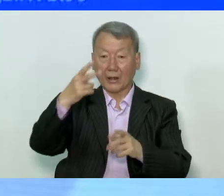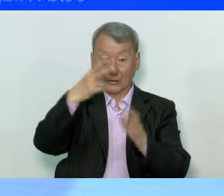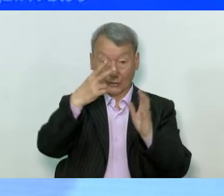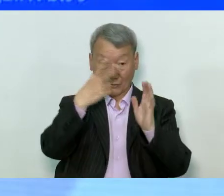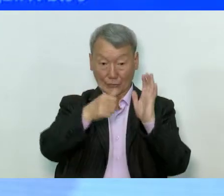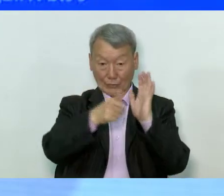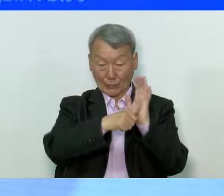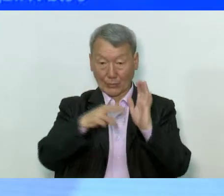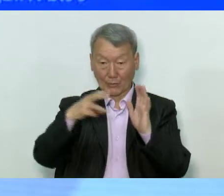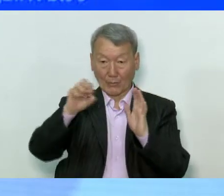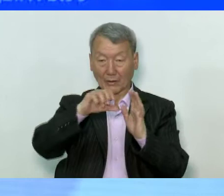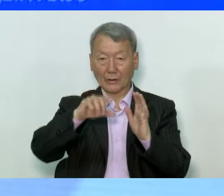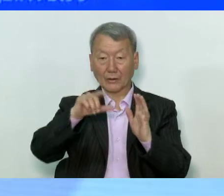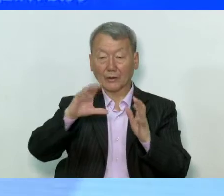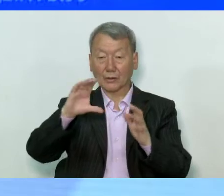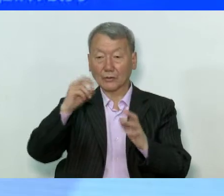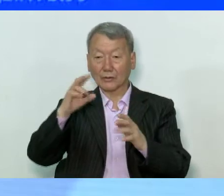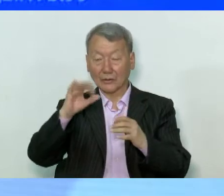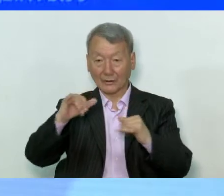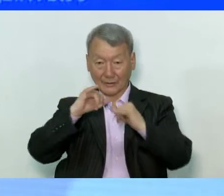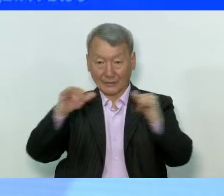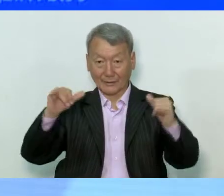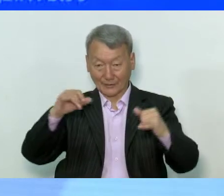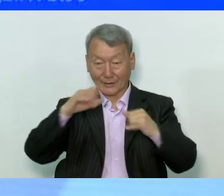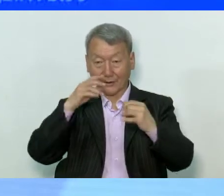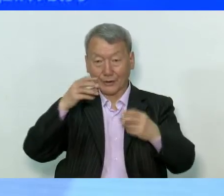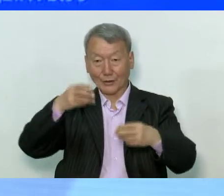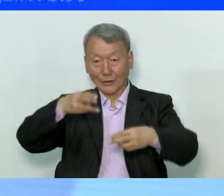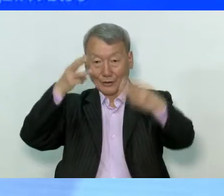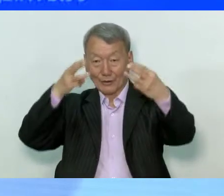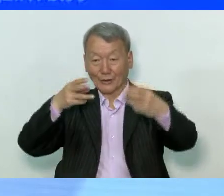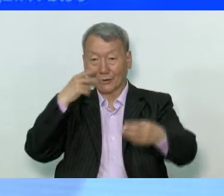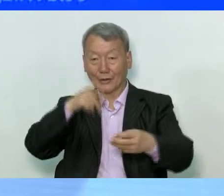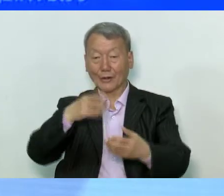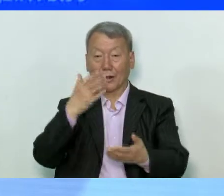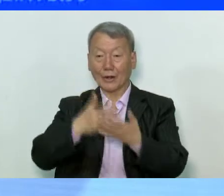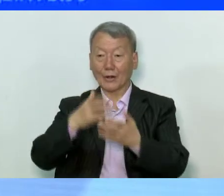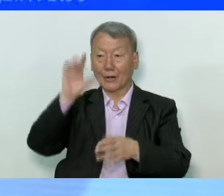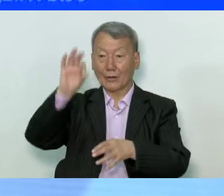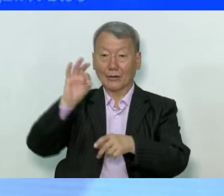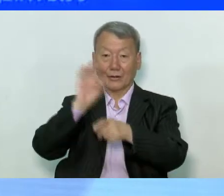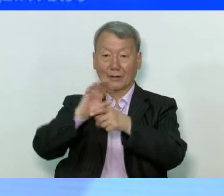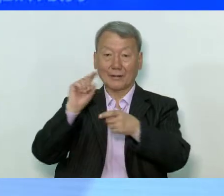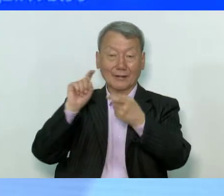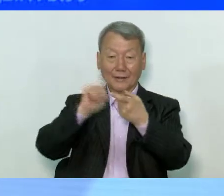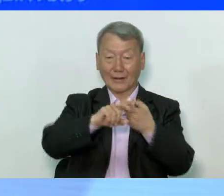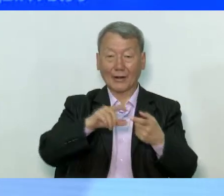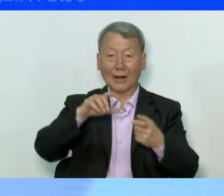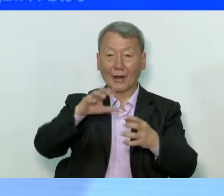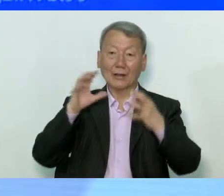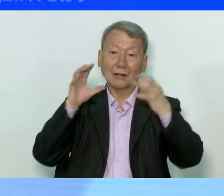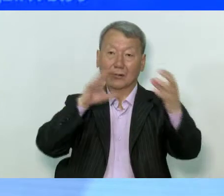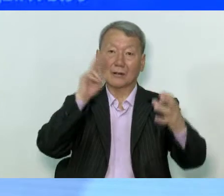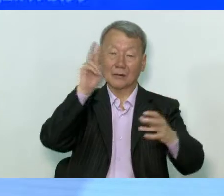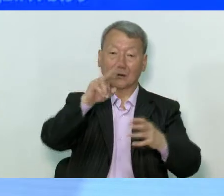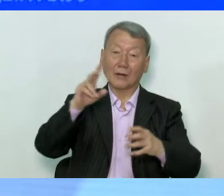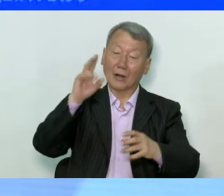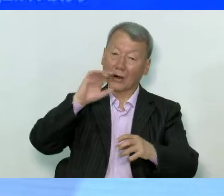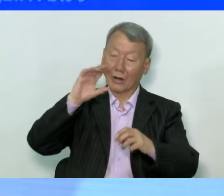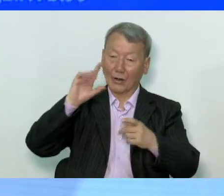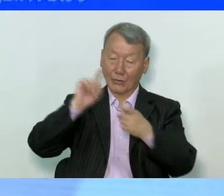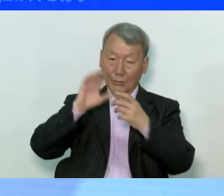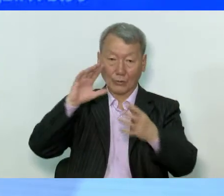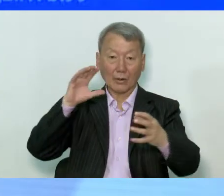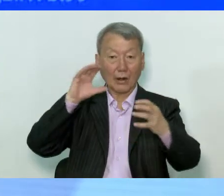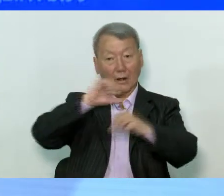майда соц тармактарга тараган сүрөттөр көрсөттү. Эгер вирус жугуу коркунучу көбөйүп кетсе, коомдук транспортту токтотуу чарасы